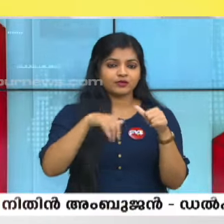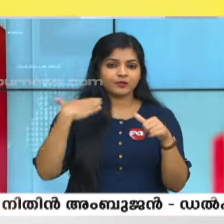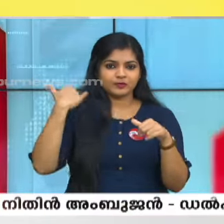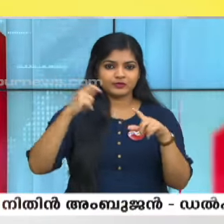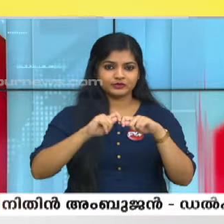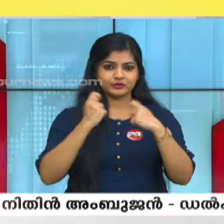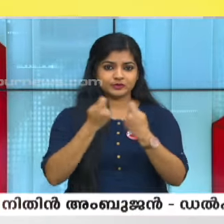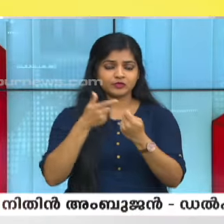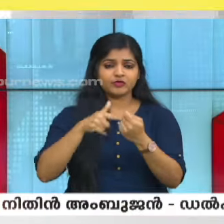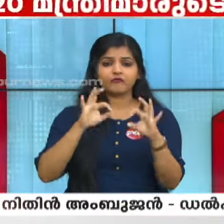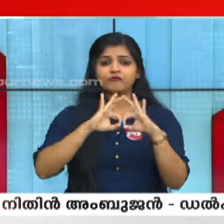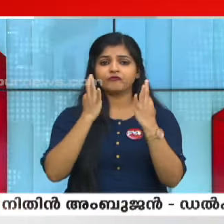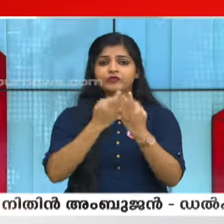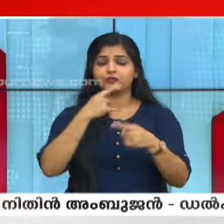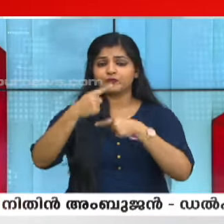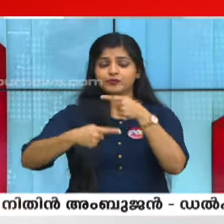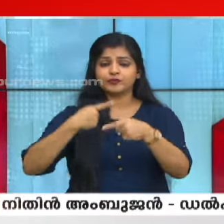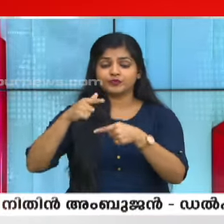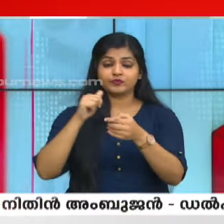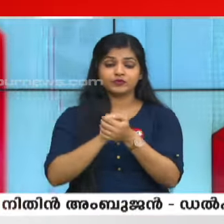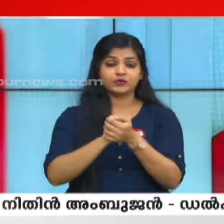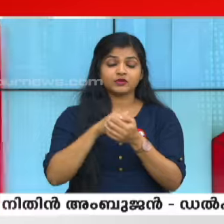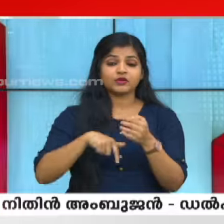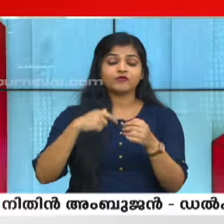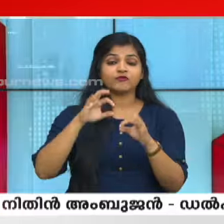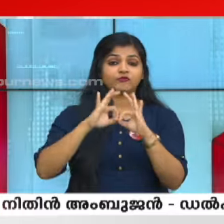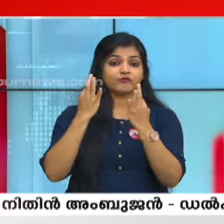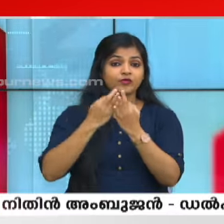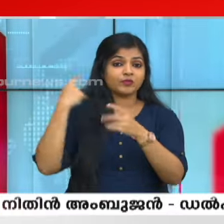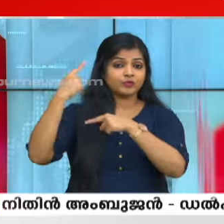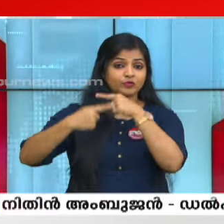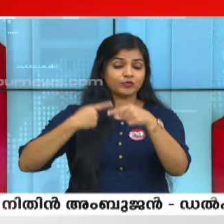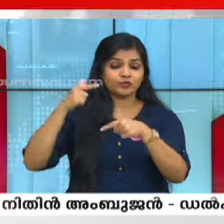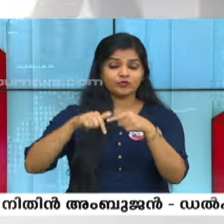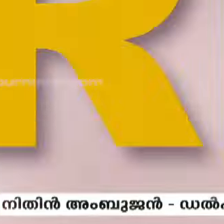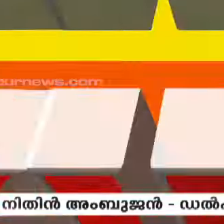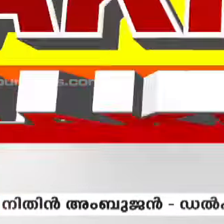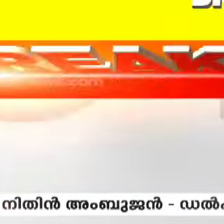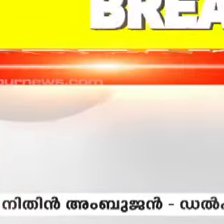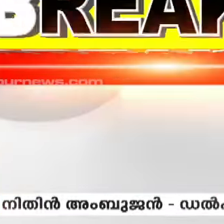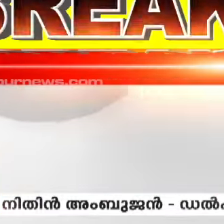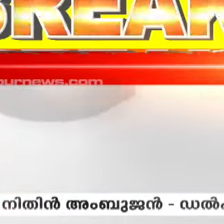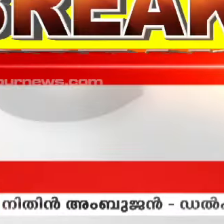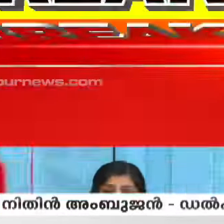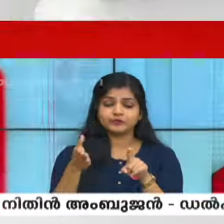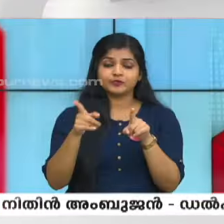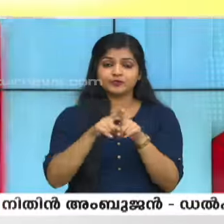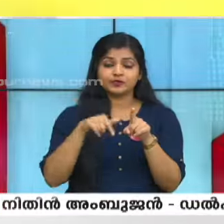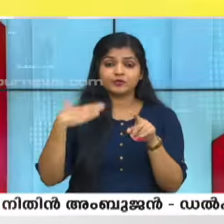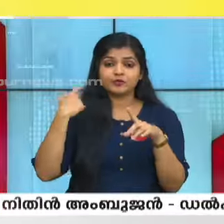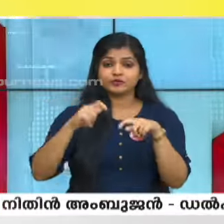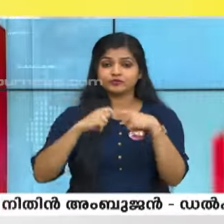രാഹുൽ ഗാന്ധി വിമർശിക്കുന്നു. തലമുറകളുടെ പോരാട്ടത്തിന്റെയും സേവനത്തിന്റെയും ത്യാഗത്തിന്റെയും കുടുംബവാഴ്ച എന്ന് വിമർശിക്കുന്നവരുടെ മന്ത്രിസഭ നിലവിലിപ്പോൾ